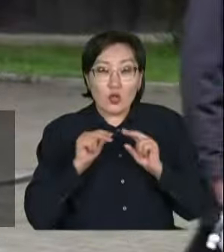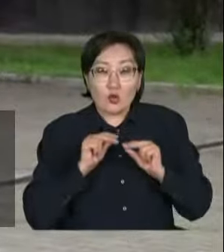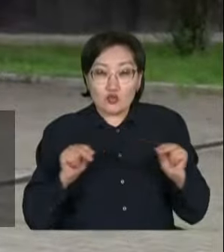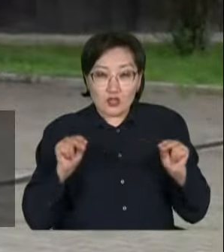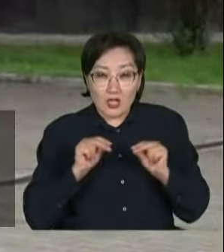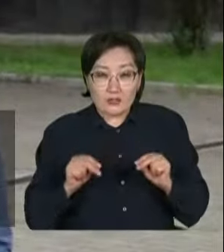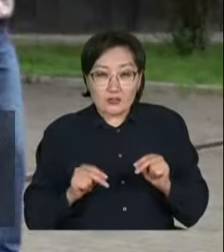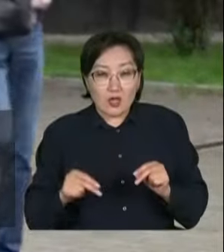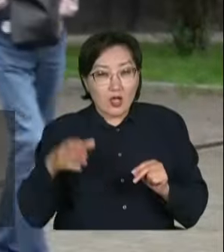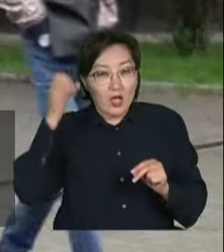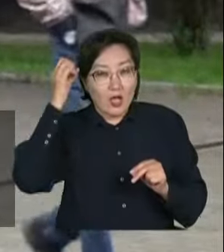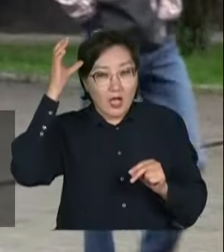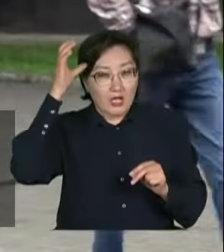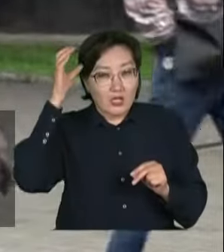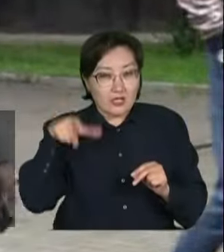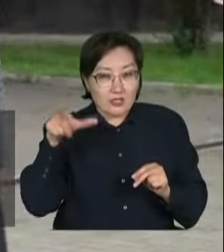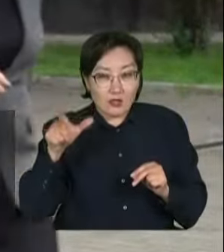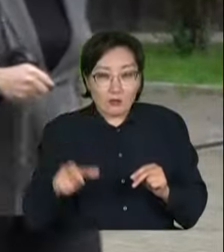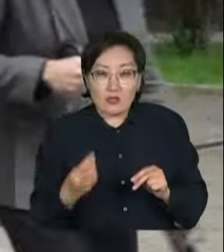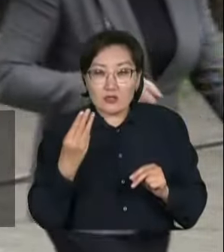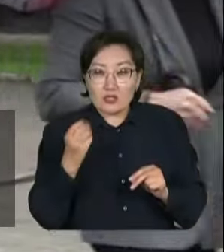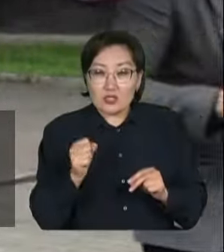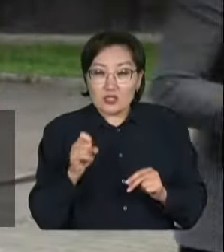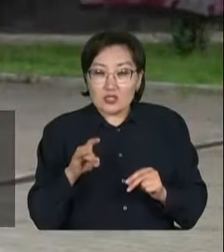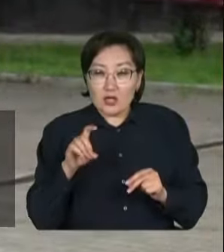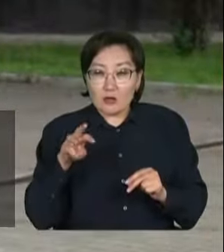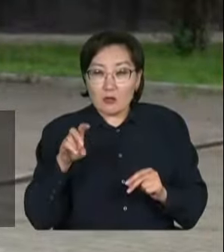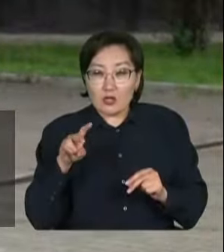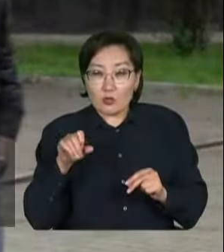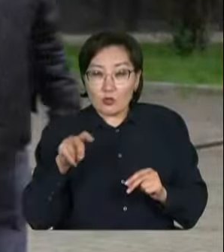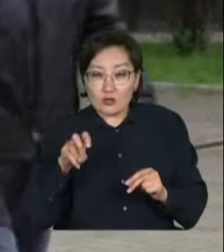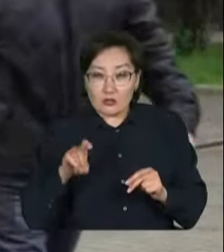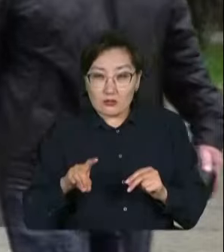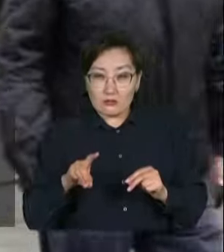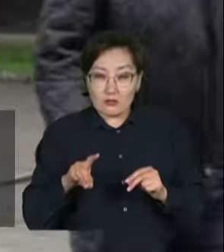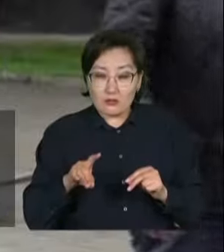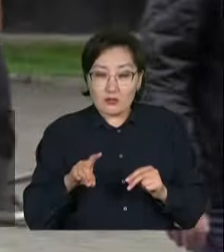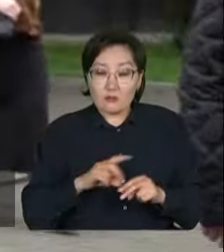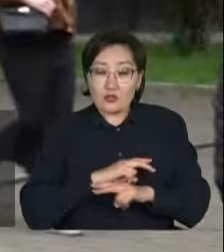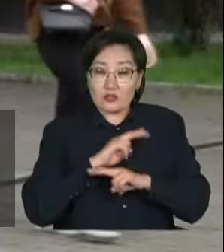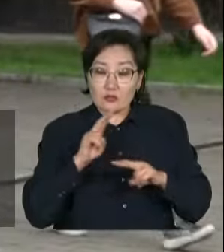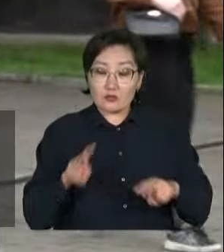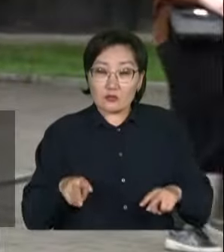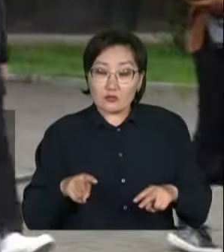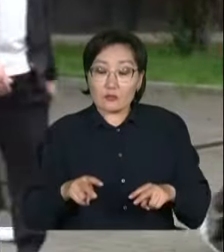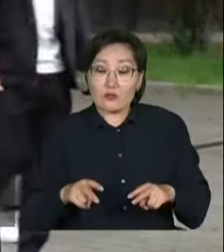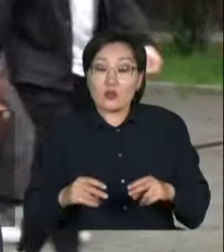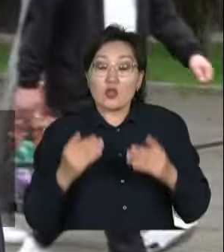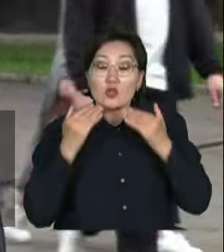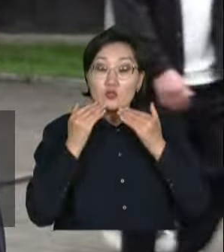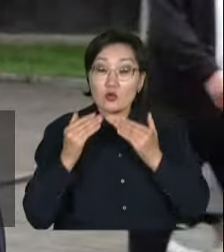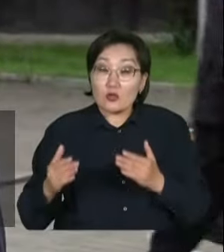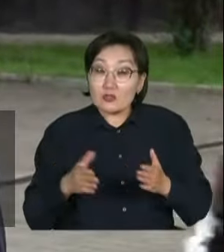академик Төрегелді Шарманұлыдан айырылып, сонымен қоштасып,